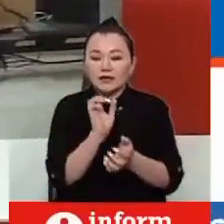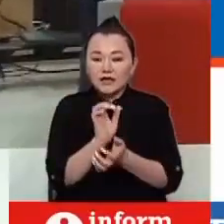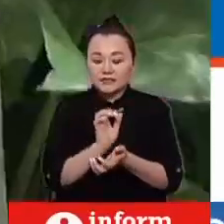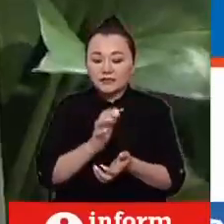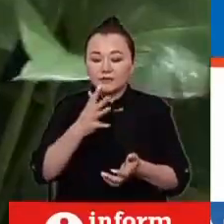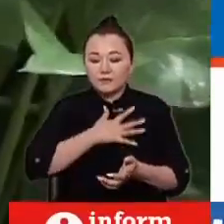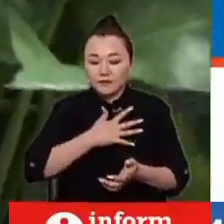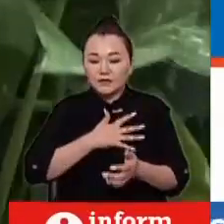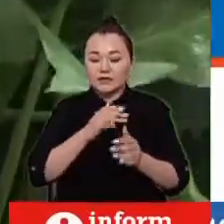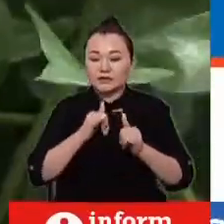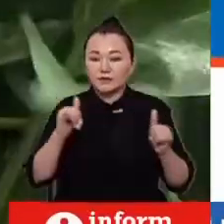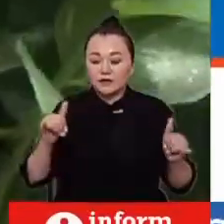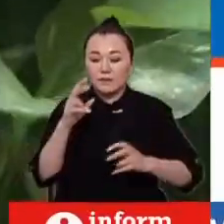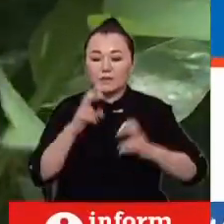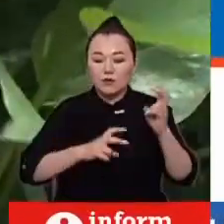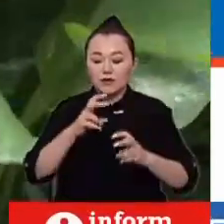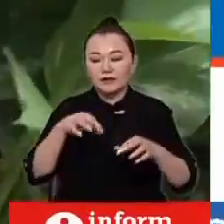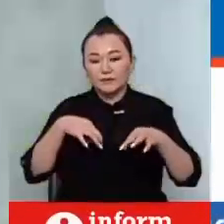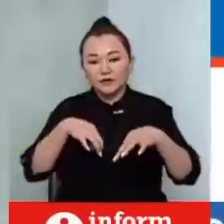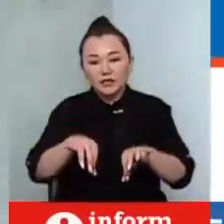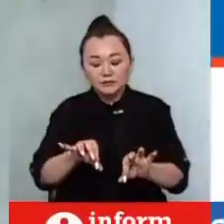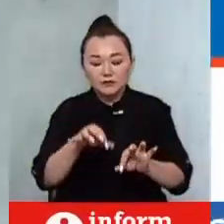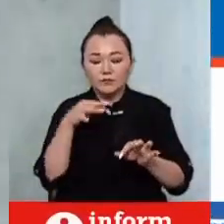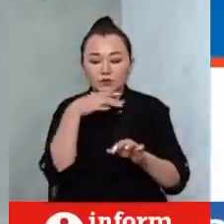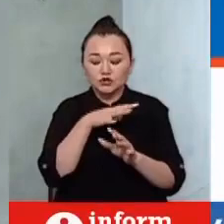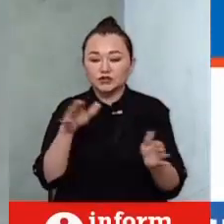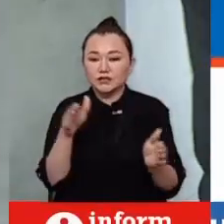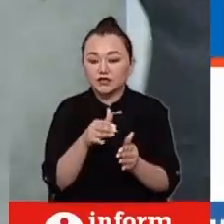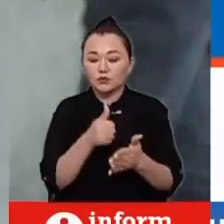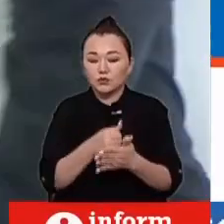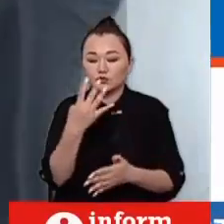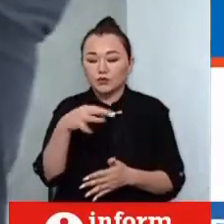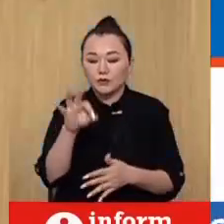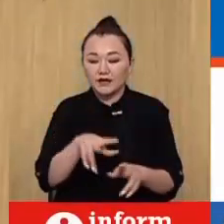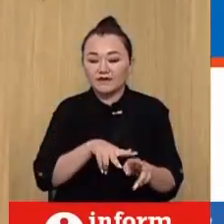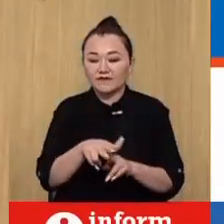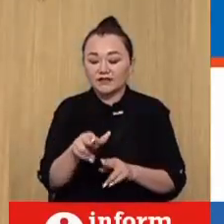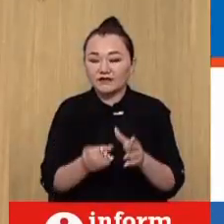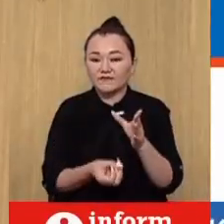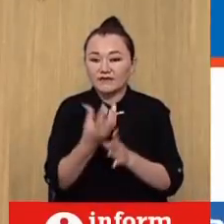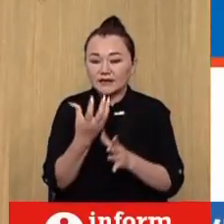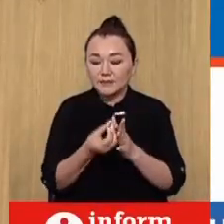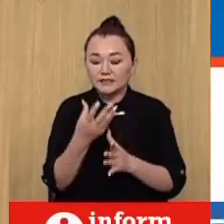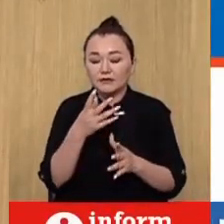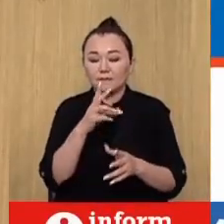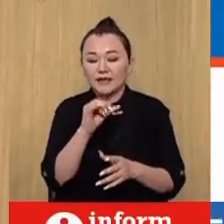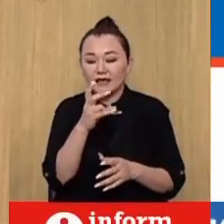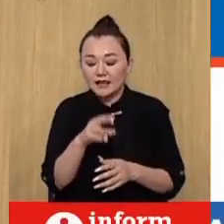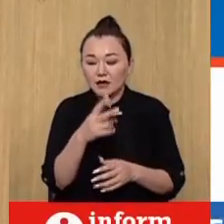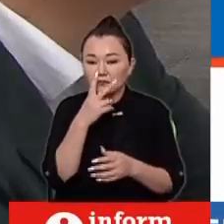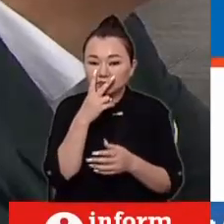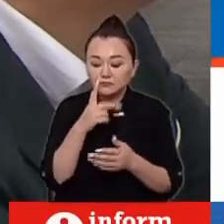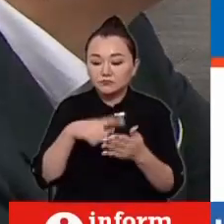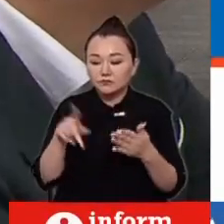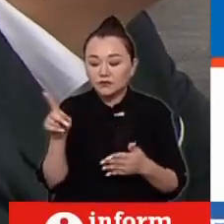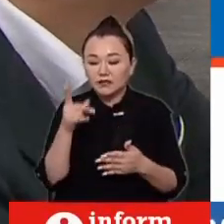распространяемых промышленными предприятиями и транспортом. Новшество снижает до 40% вредные выбросы. Представители Бельгии взяли на заметку